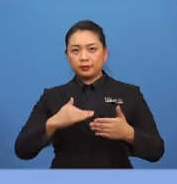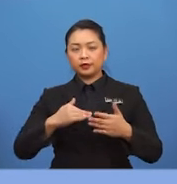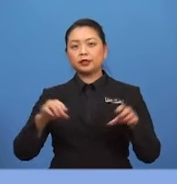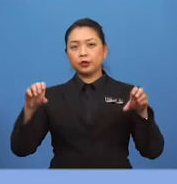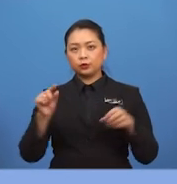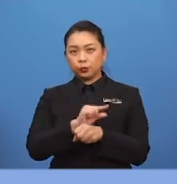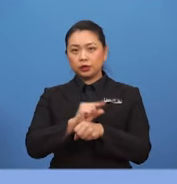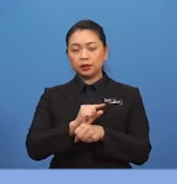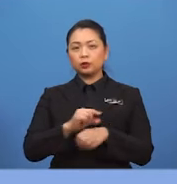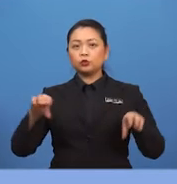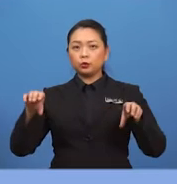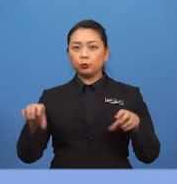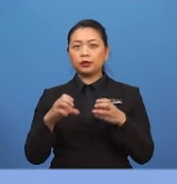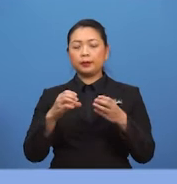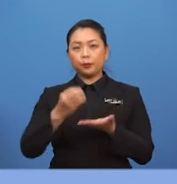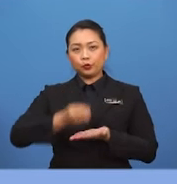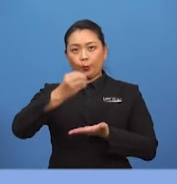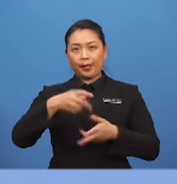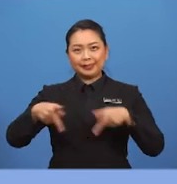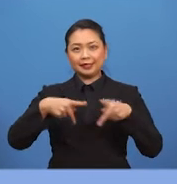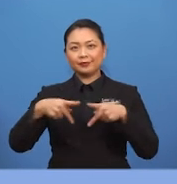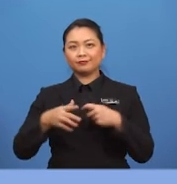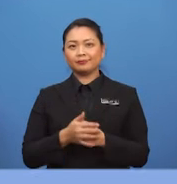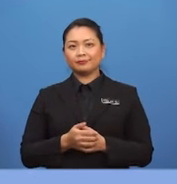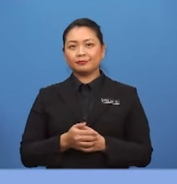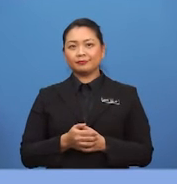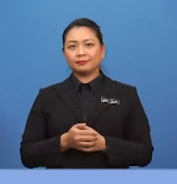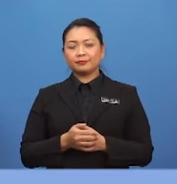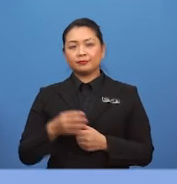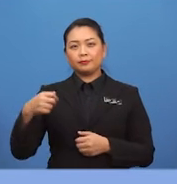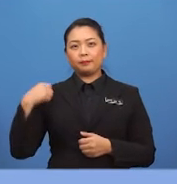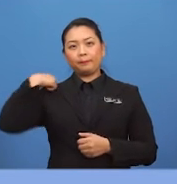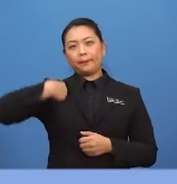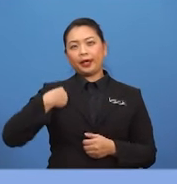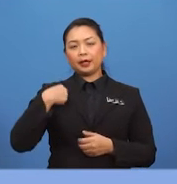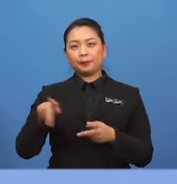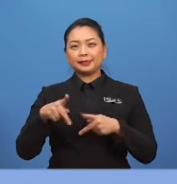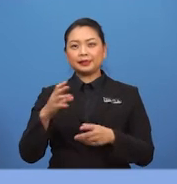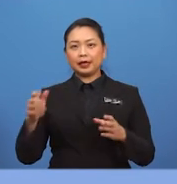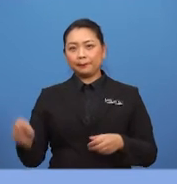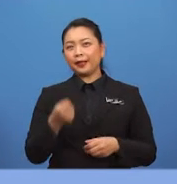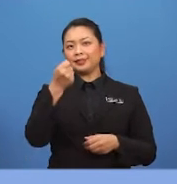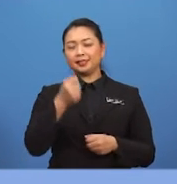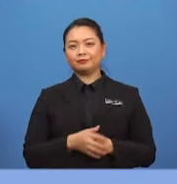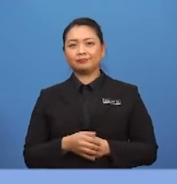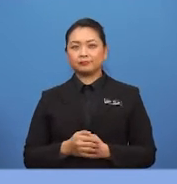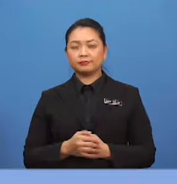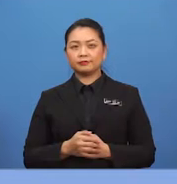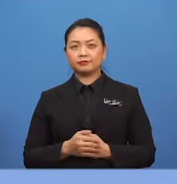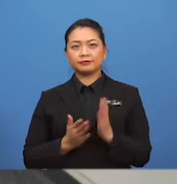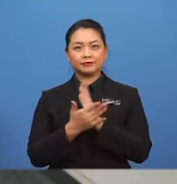pula digunakan dalam pembuatan botol plastik, beg plastik dan